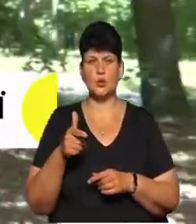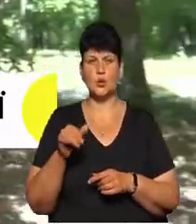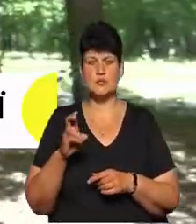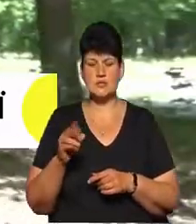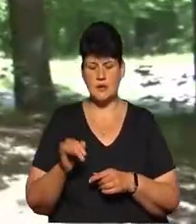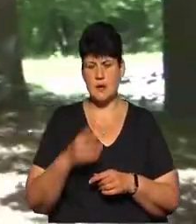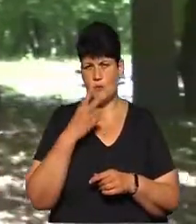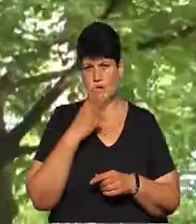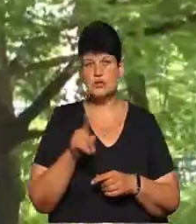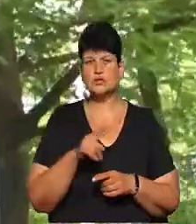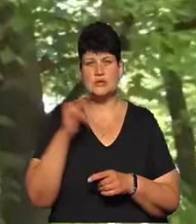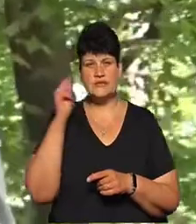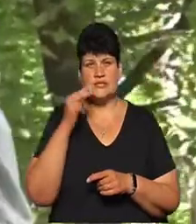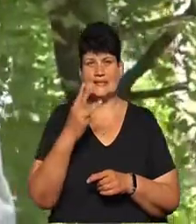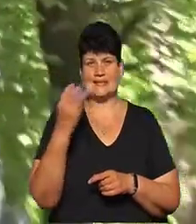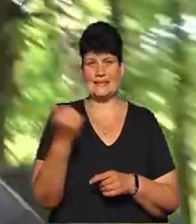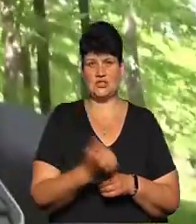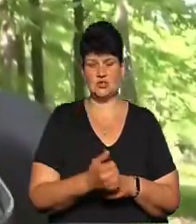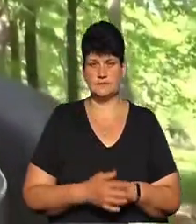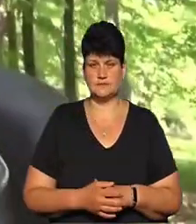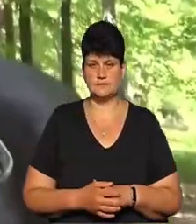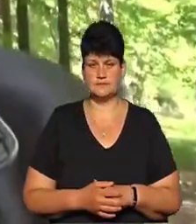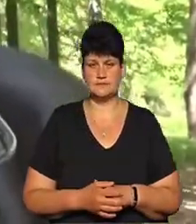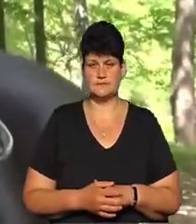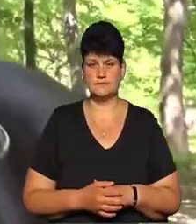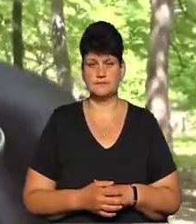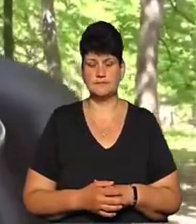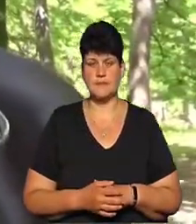за 3 тижні. Паралельна планка.